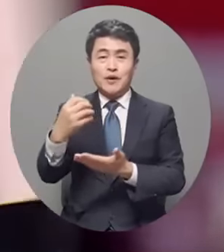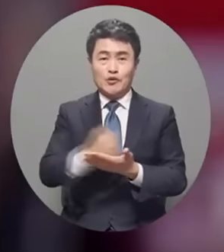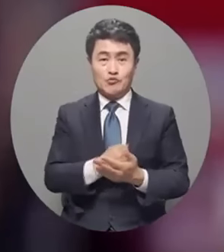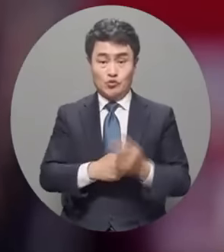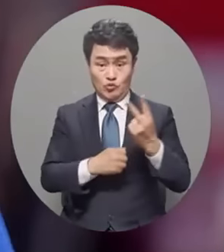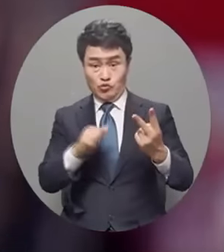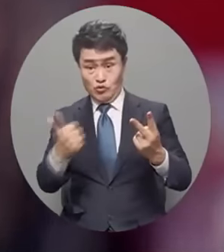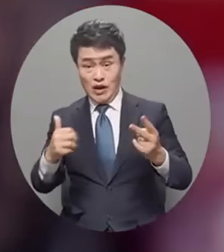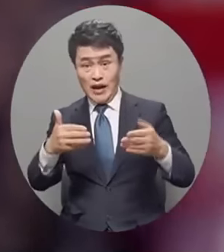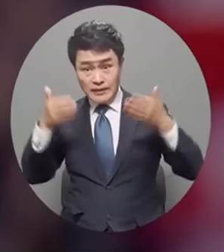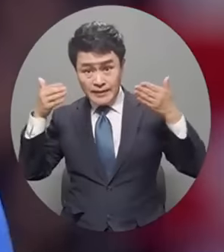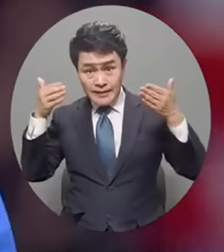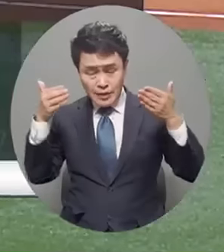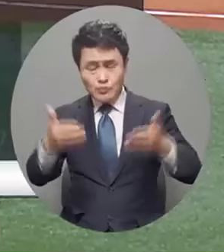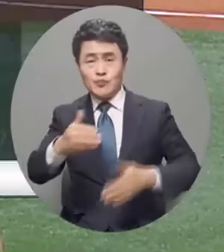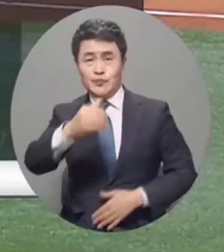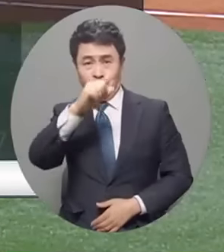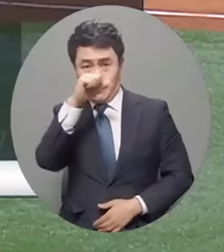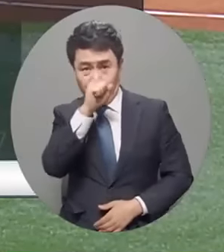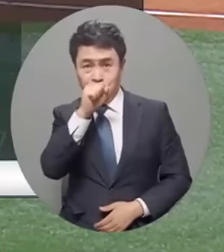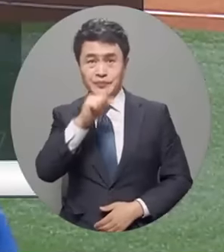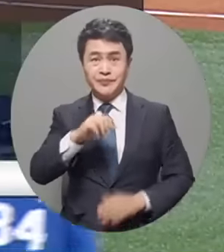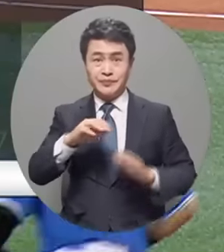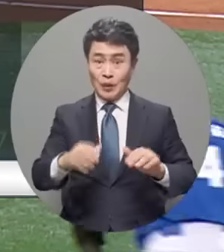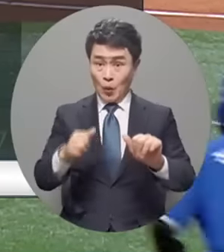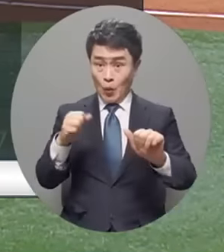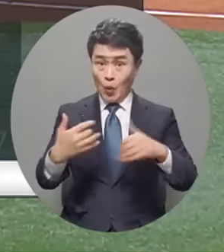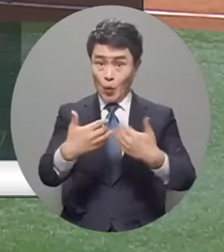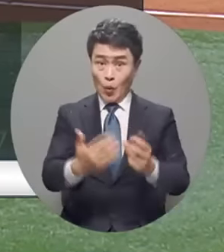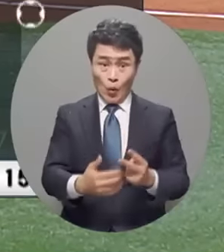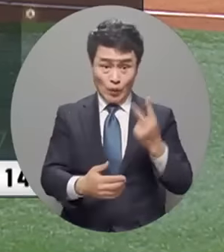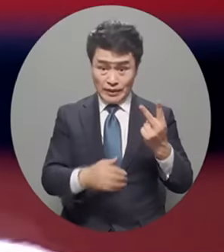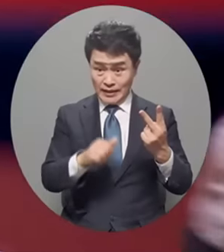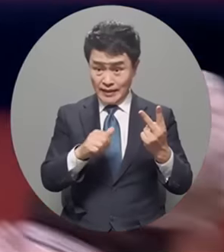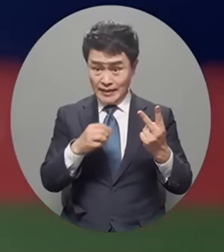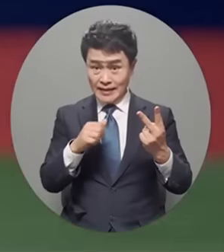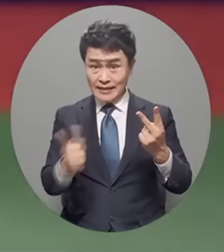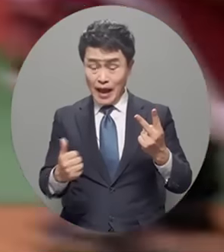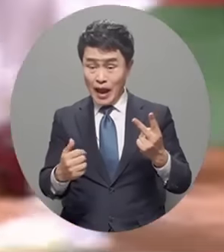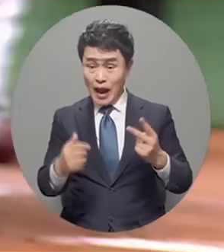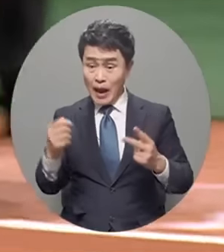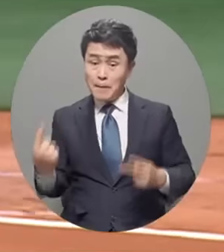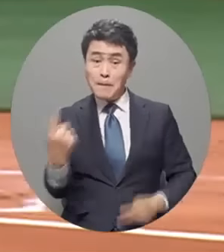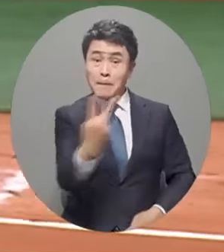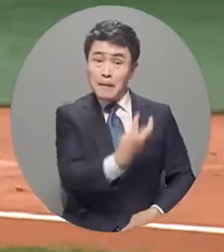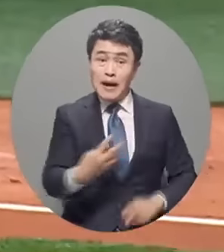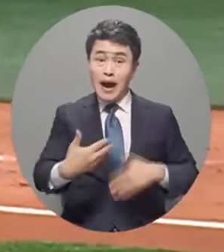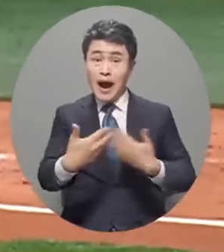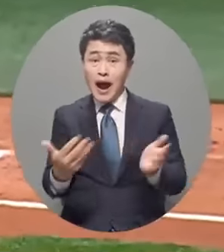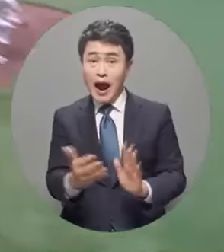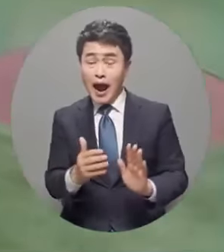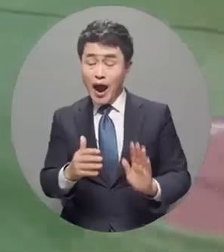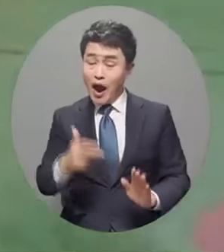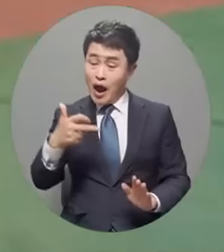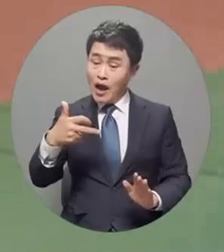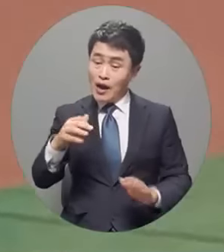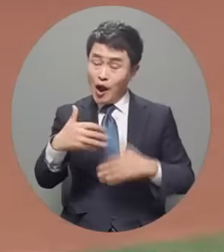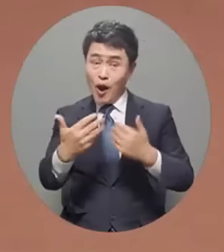이후 집중력도 좋았습니다. 5회 2사 만루에서 이성규가 다승 1위인 키움 헤이수스의 높은